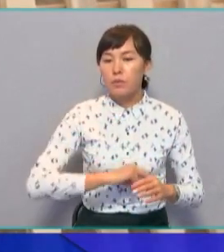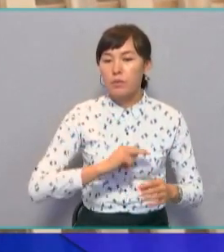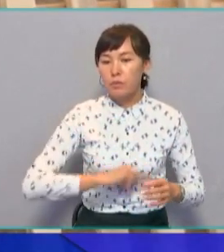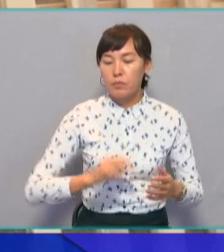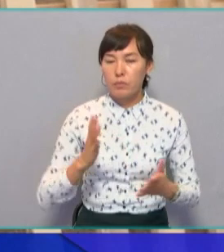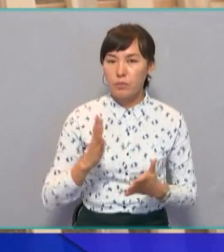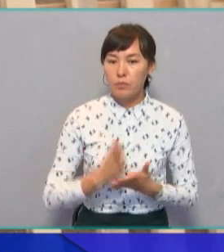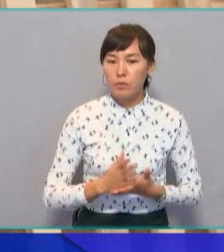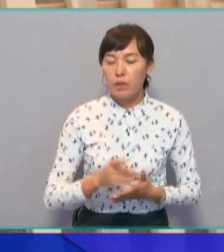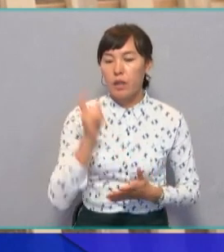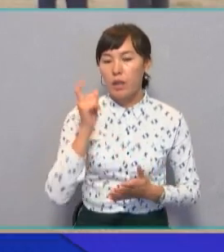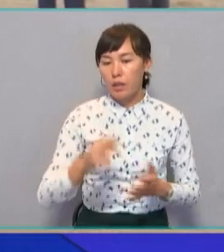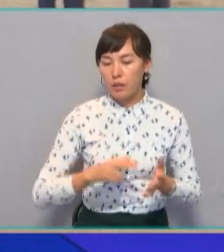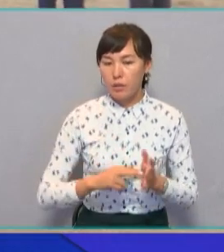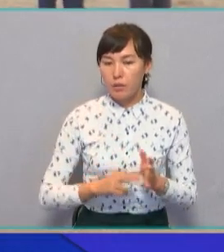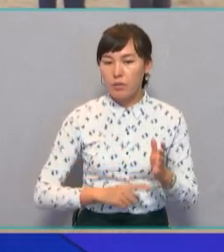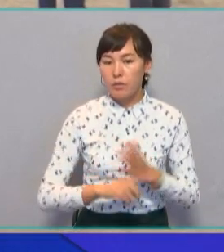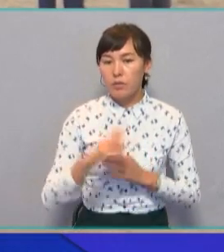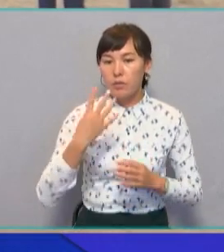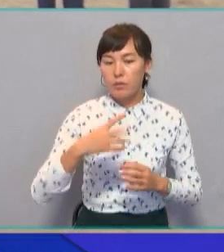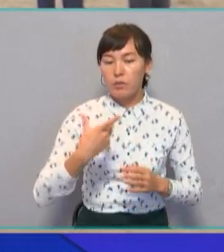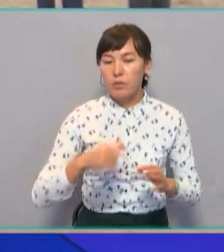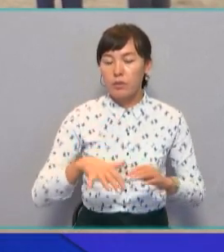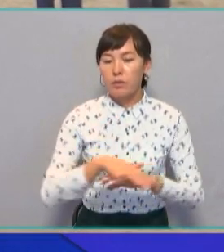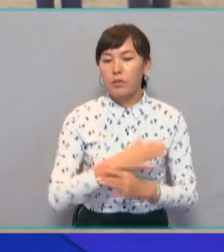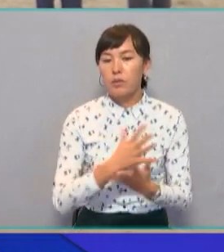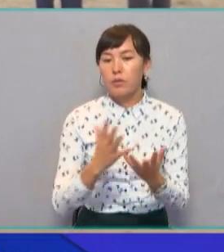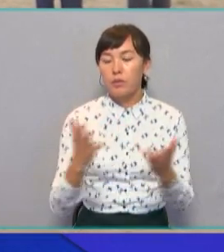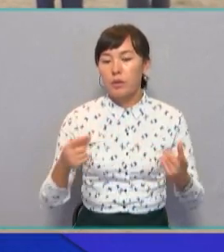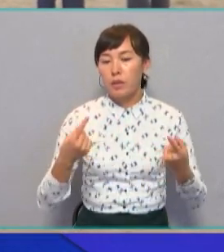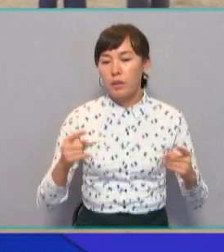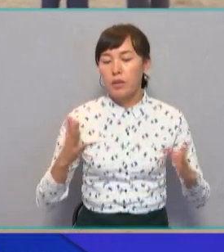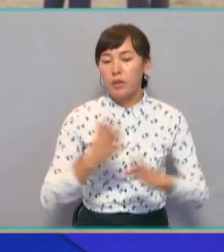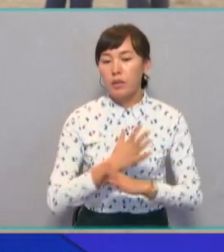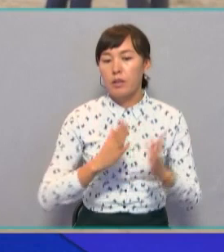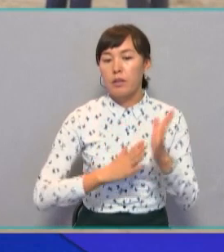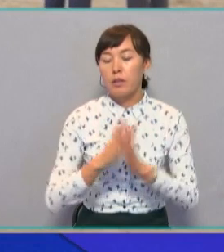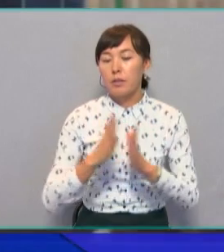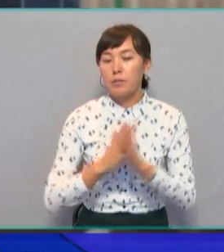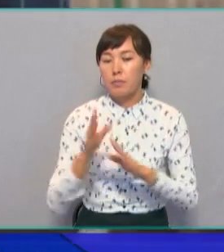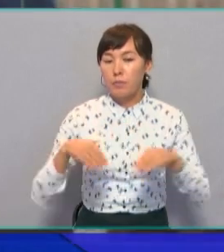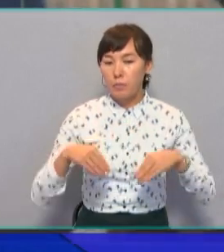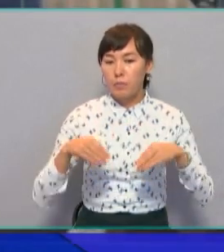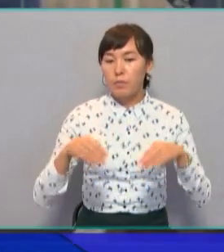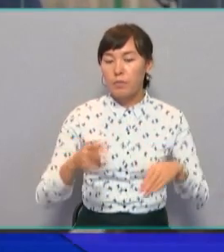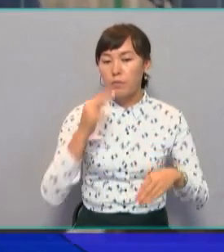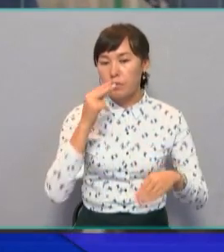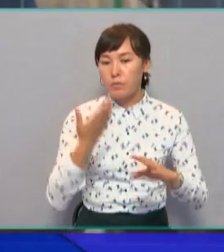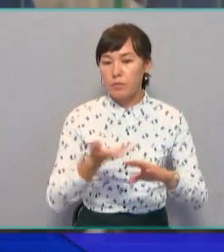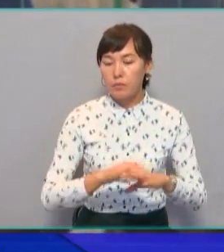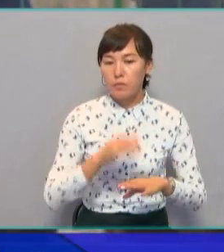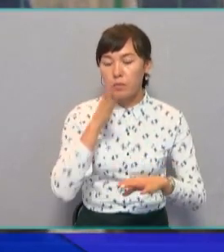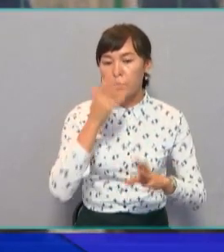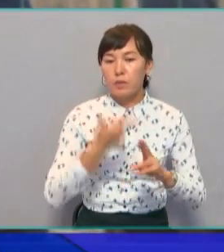жүріп жатыр. Ғалымдардың жобасы негізінде 40 гектар жер қоршалып, онда түрлі табиғи шөптер егіледі. Төрт түлік азықтан